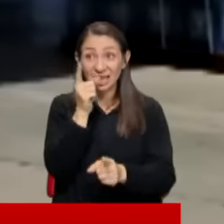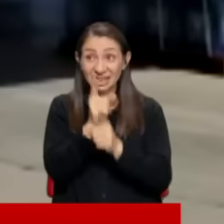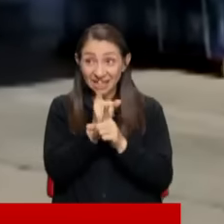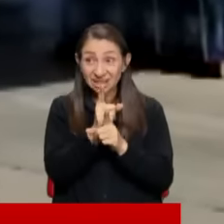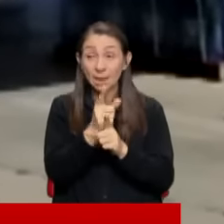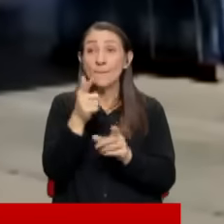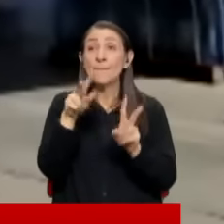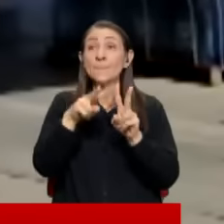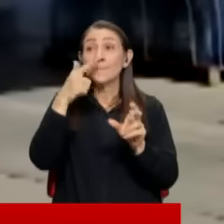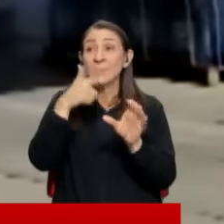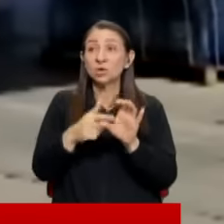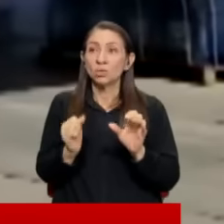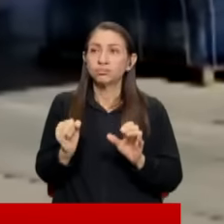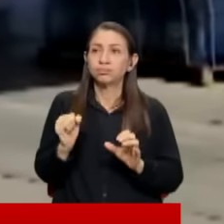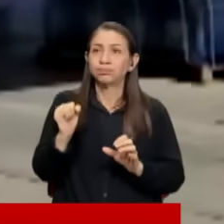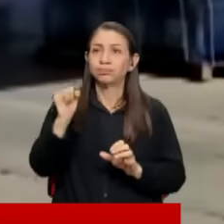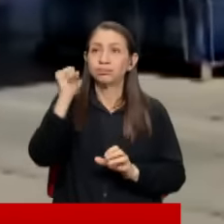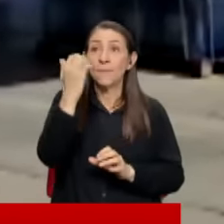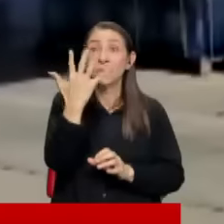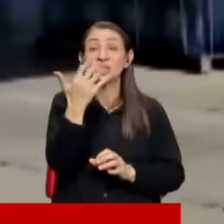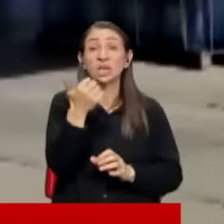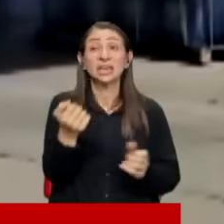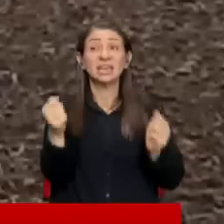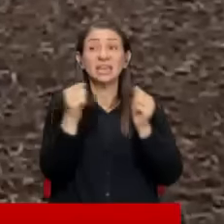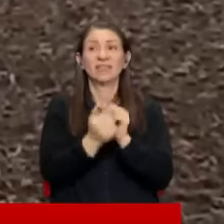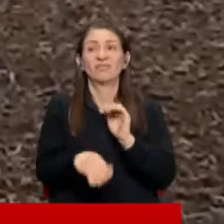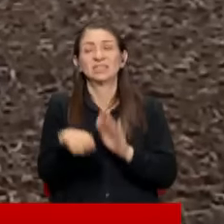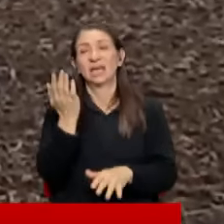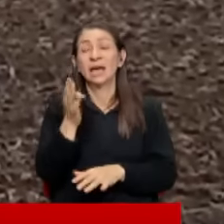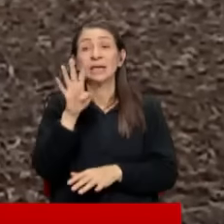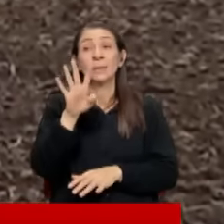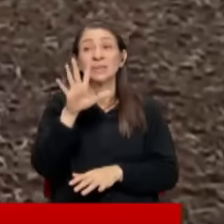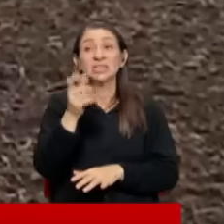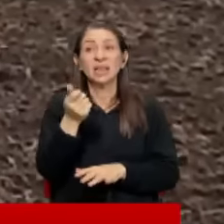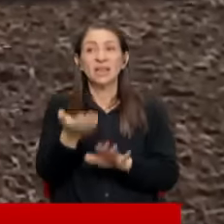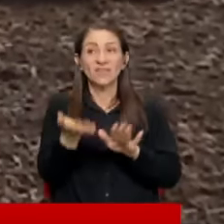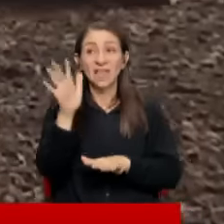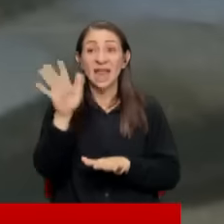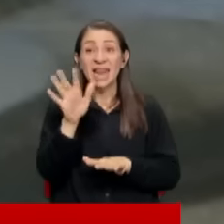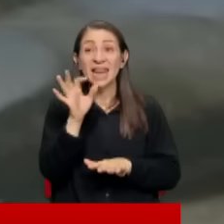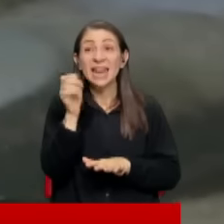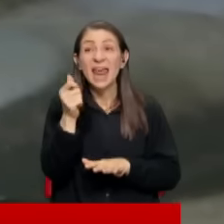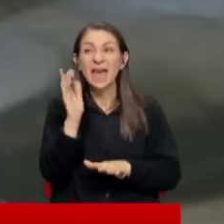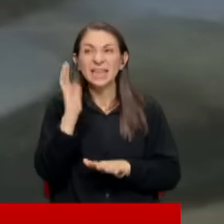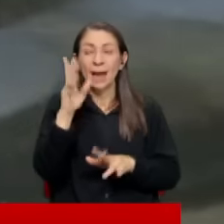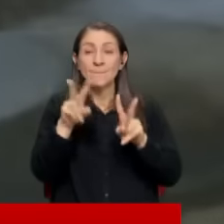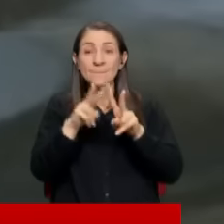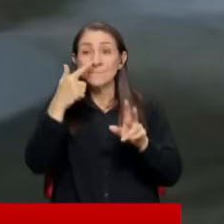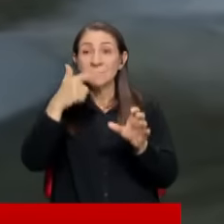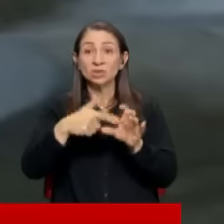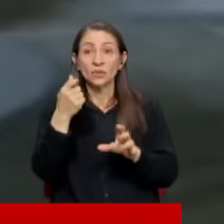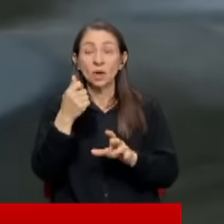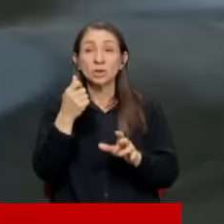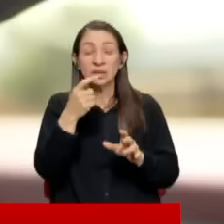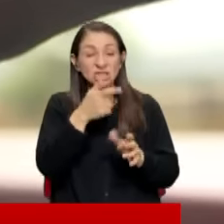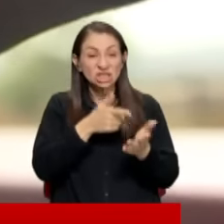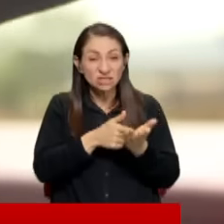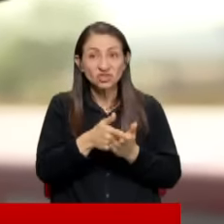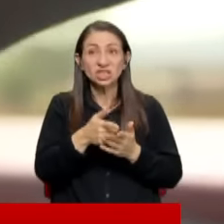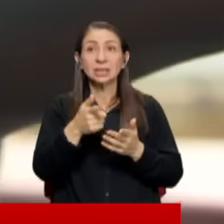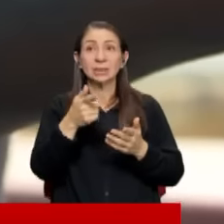karşılığında mazotun artışı neredeyse 5-6 kat fazla. 45 liraya aşan, 50 liraya koşan motorin fiyatları üreticiyi,